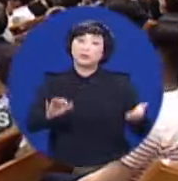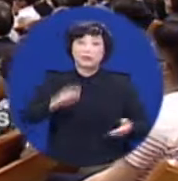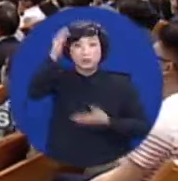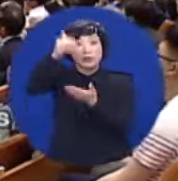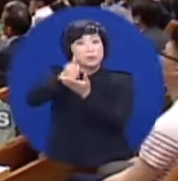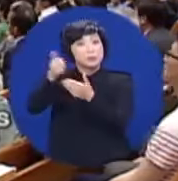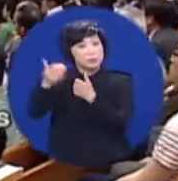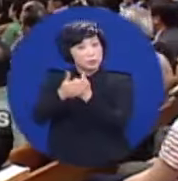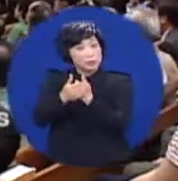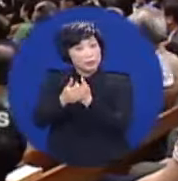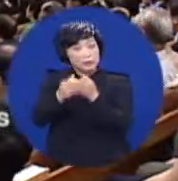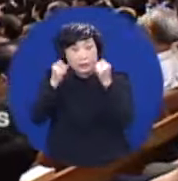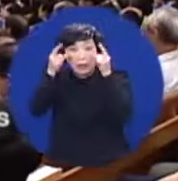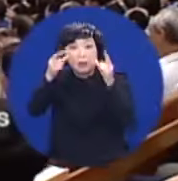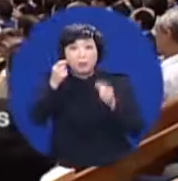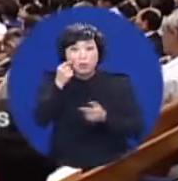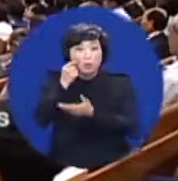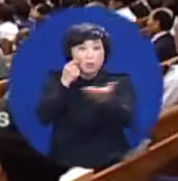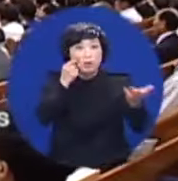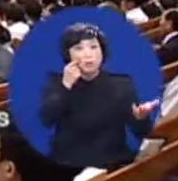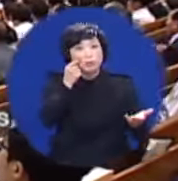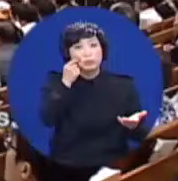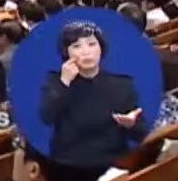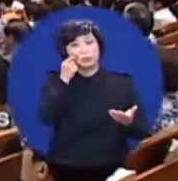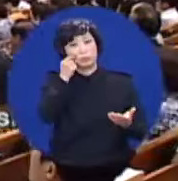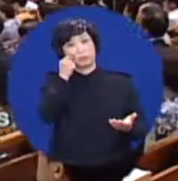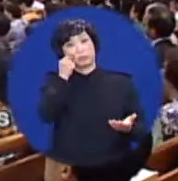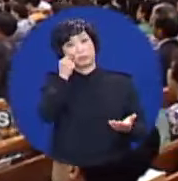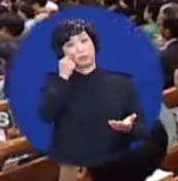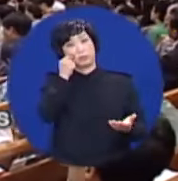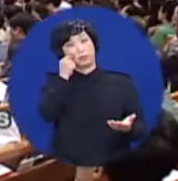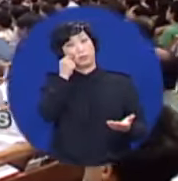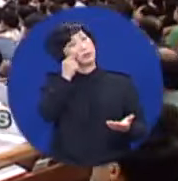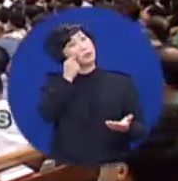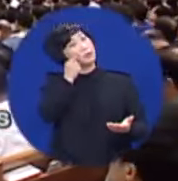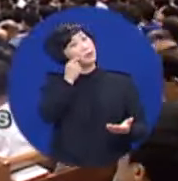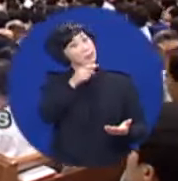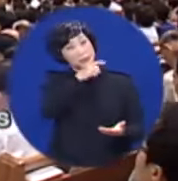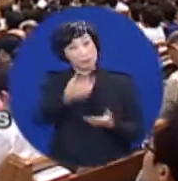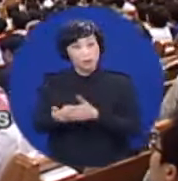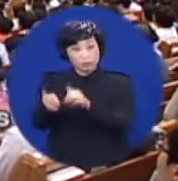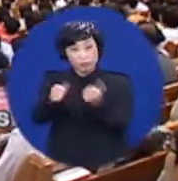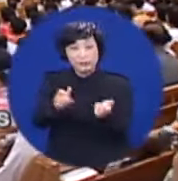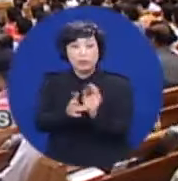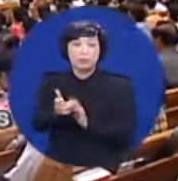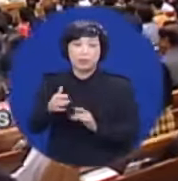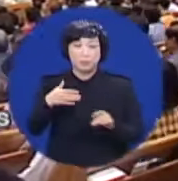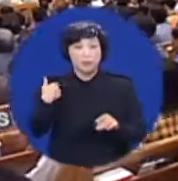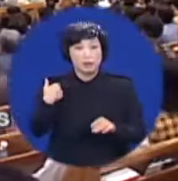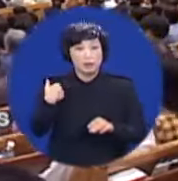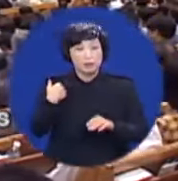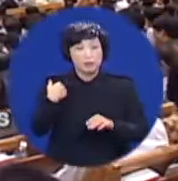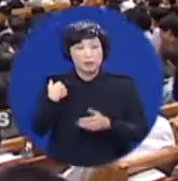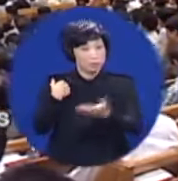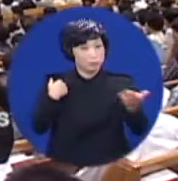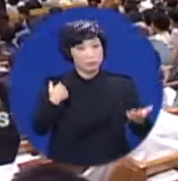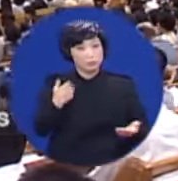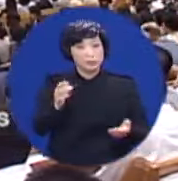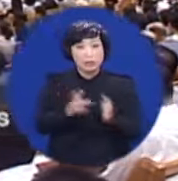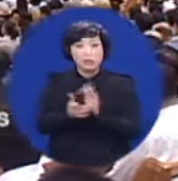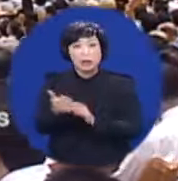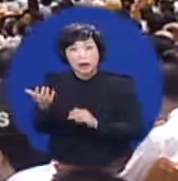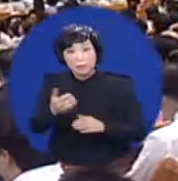성령으로 깨닫지 못하는 사람은 피 흘리신 예수님의 심정과